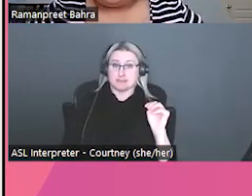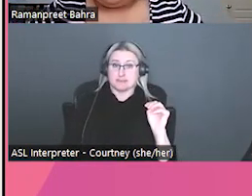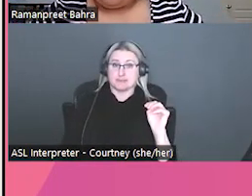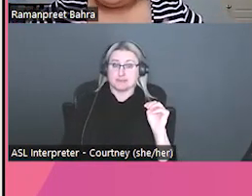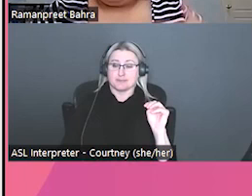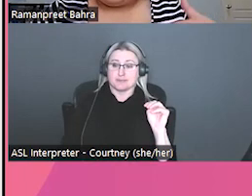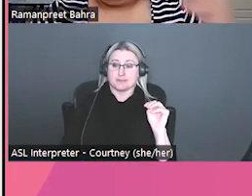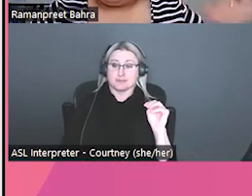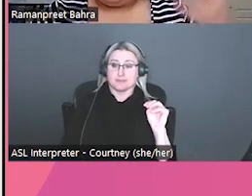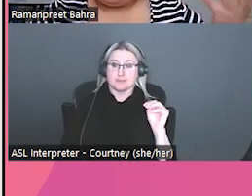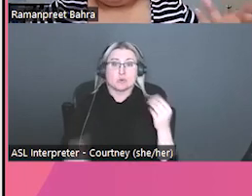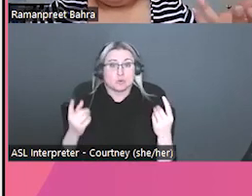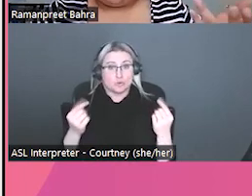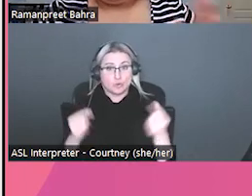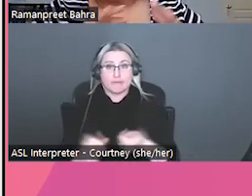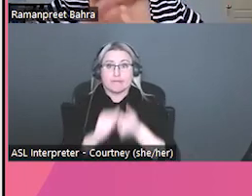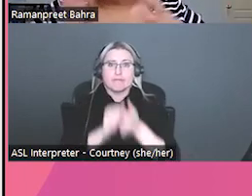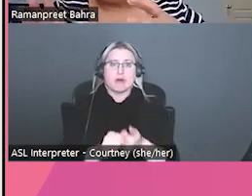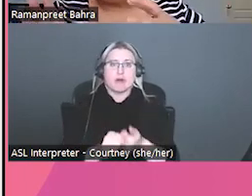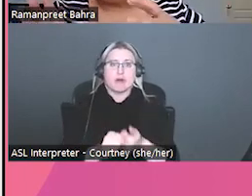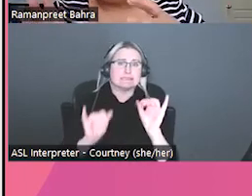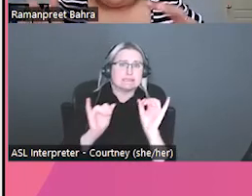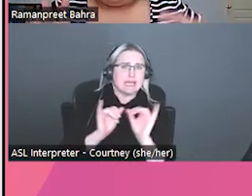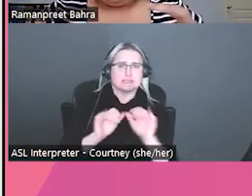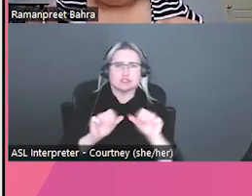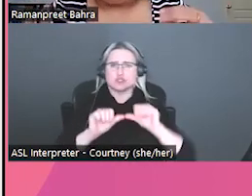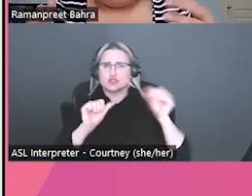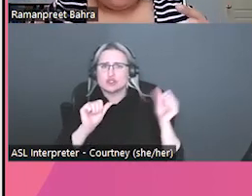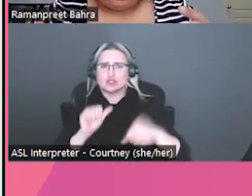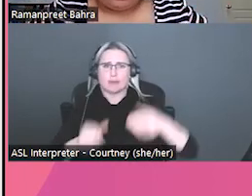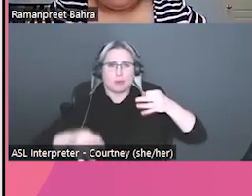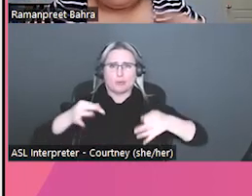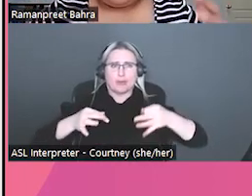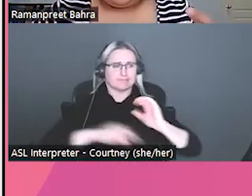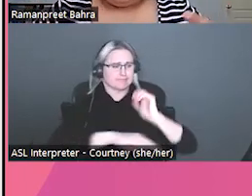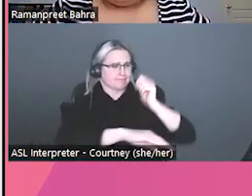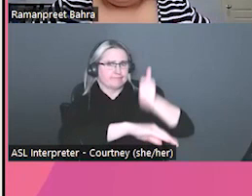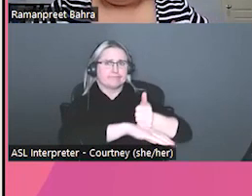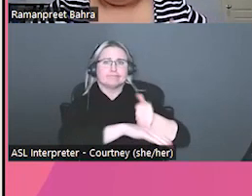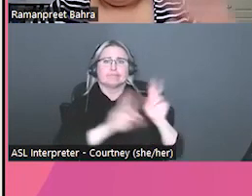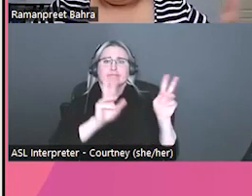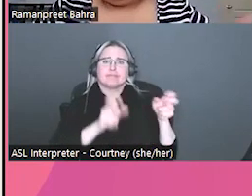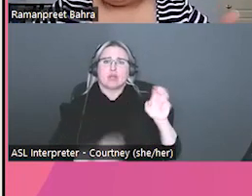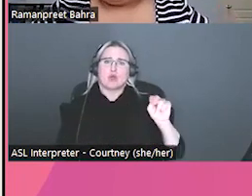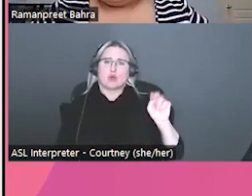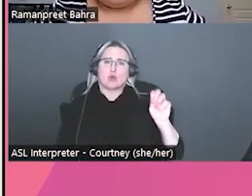supériorité, donc, et la discrimination fondée sur la taille crée un modèle